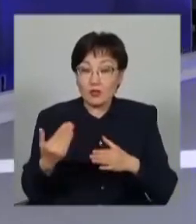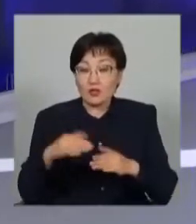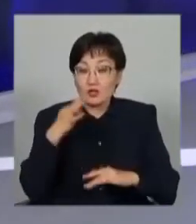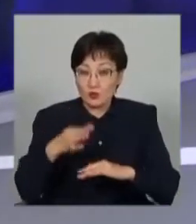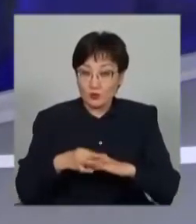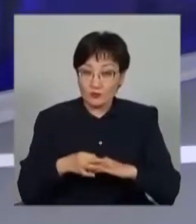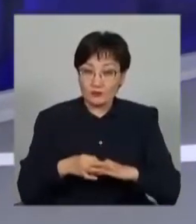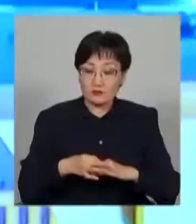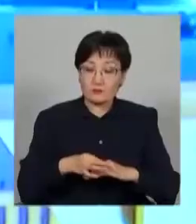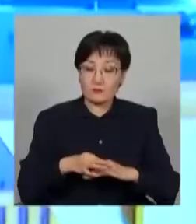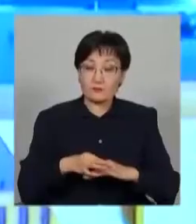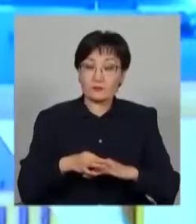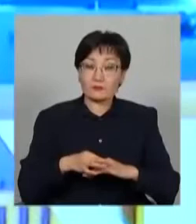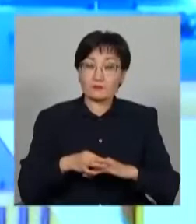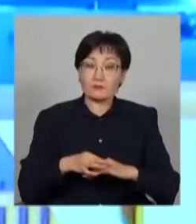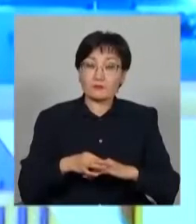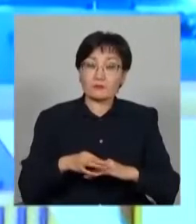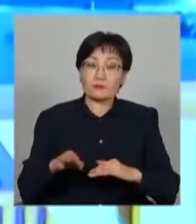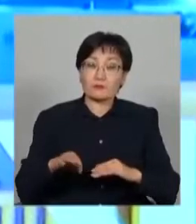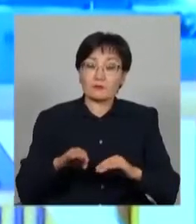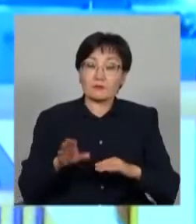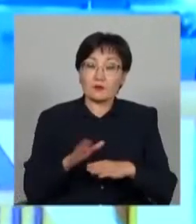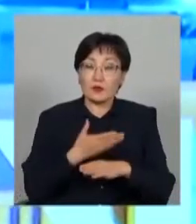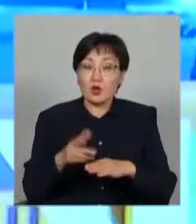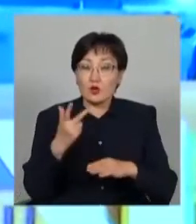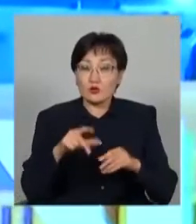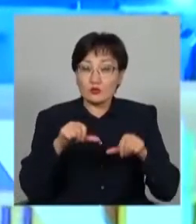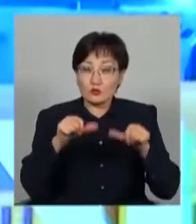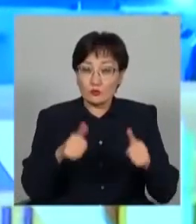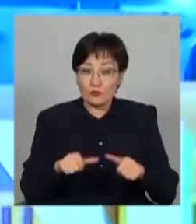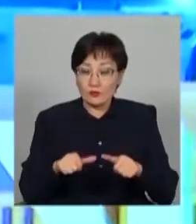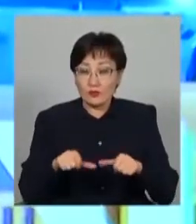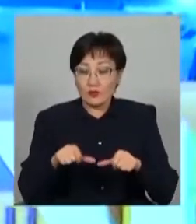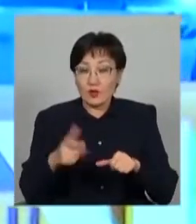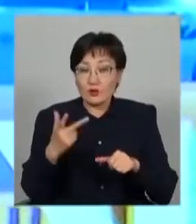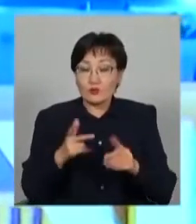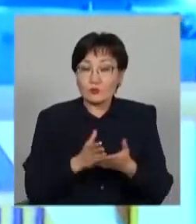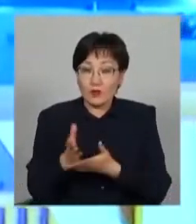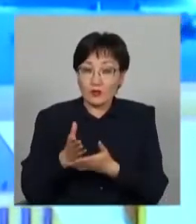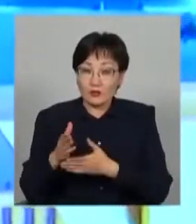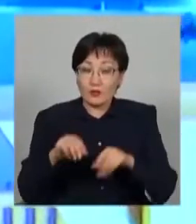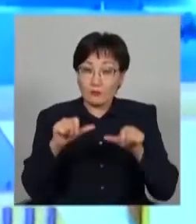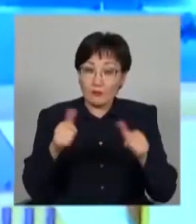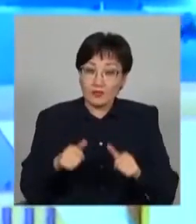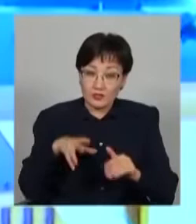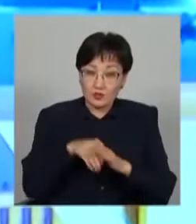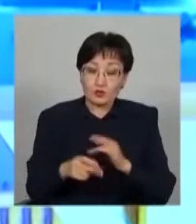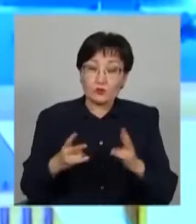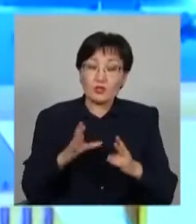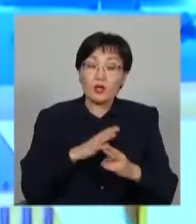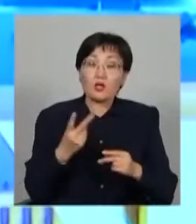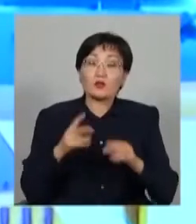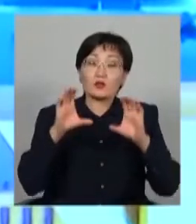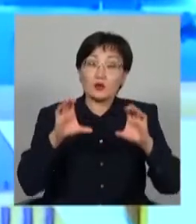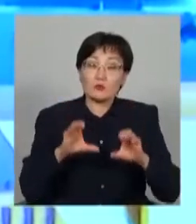жауапкершілік аражігін ашып, үш модельді буынды, үш буынды модельді енгізу болатын. Міне осы екі